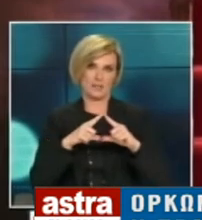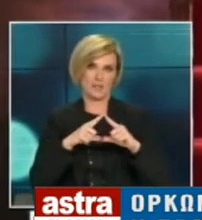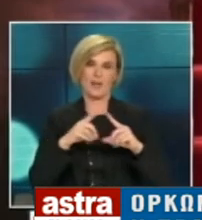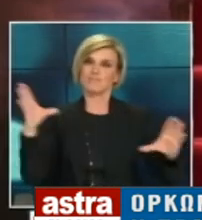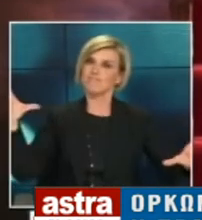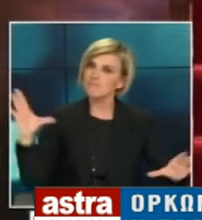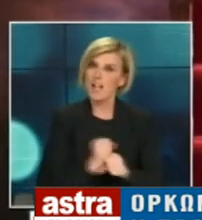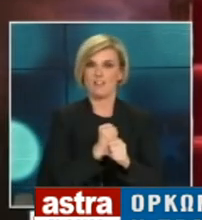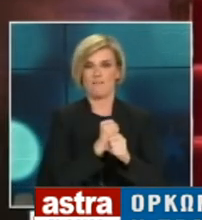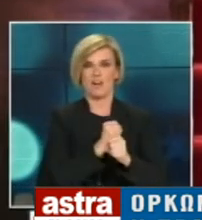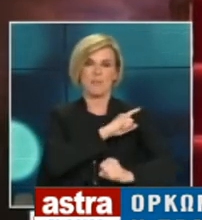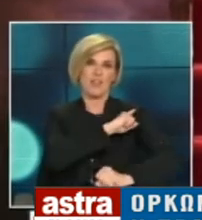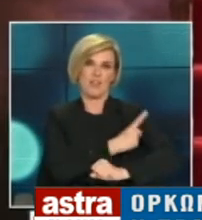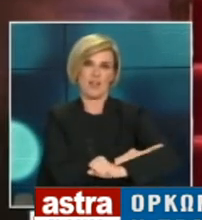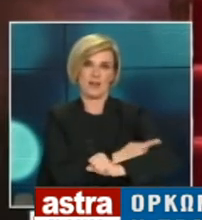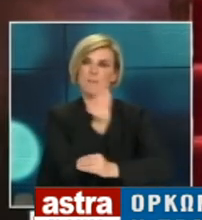ισχυρότεροι παρά ποτέ.